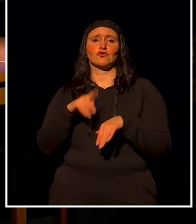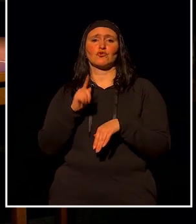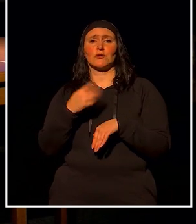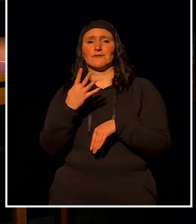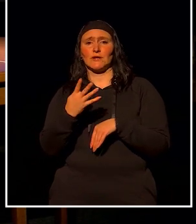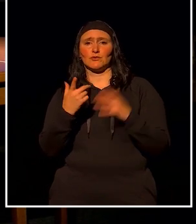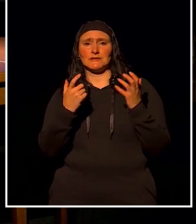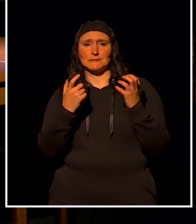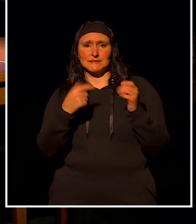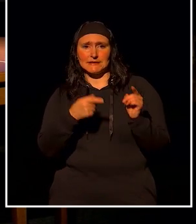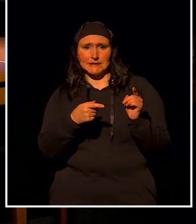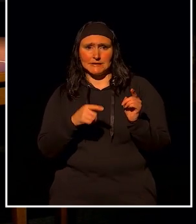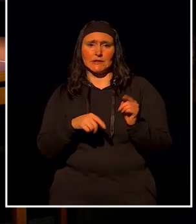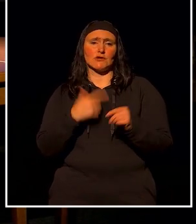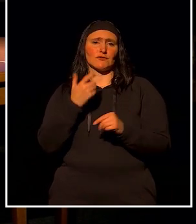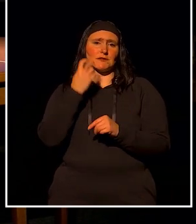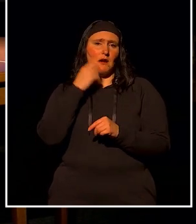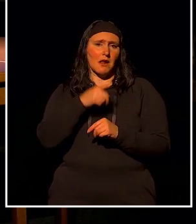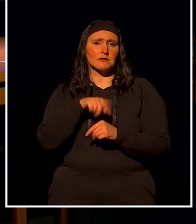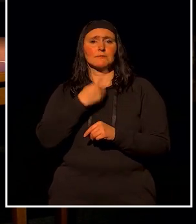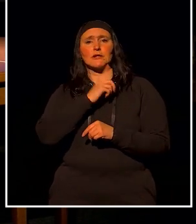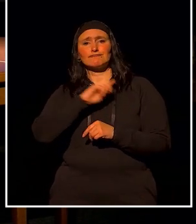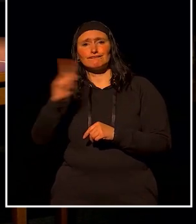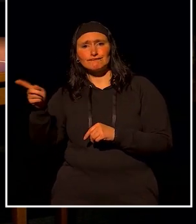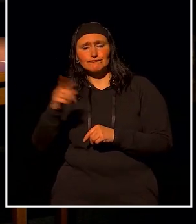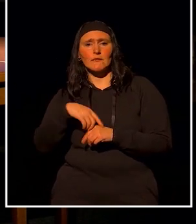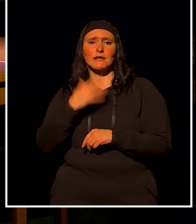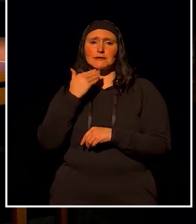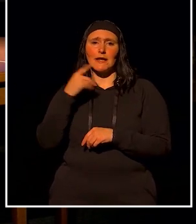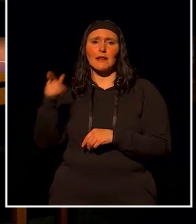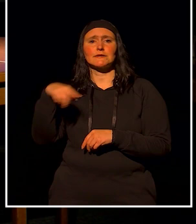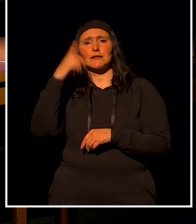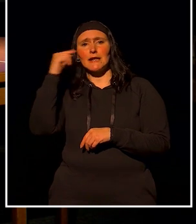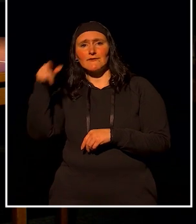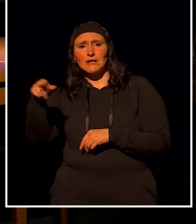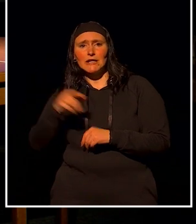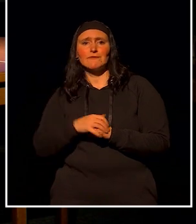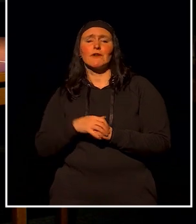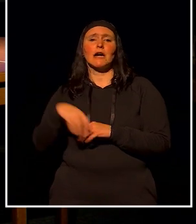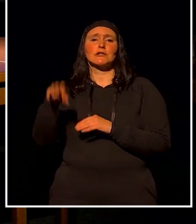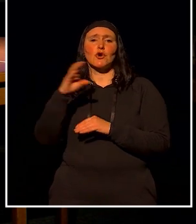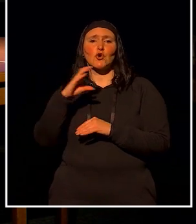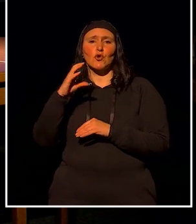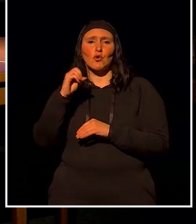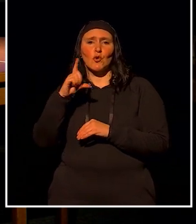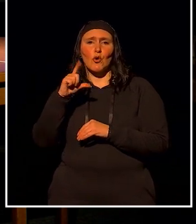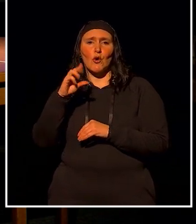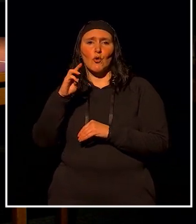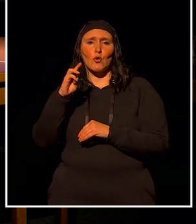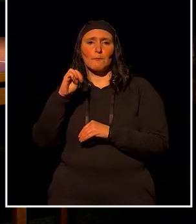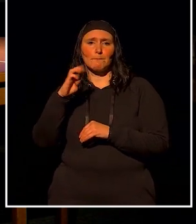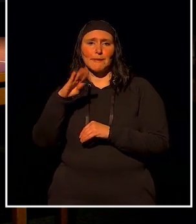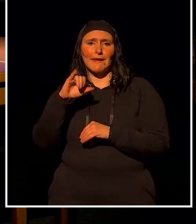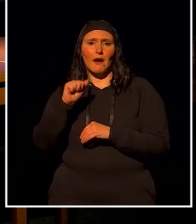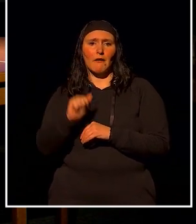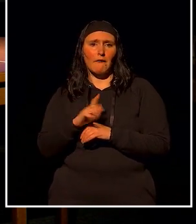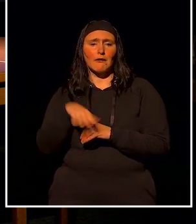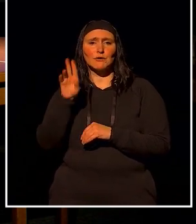Jahren nach Israel gegangen. Er hat in Tel Aviv an der Columbia University studiert, war an der